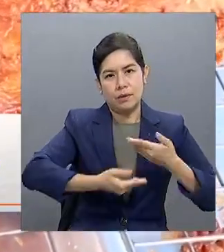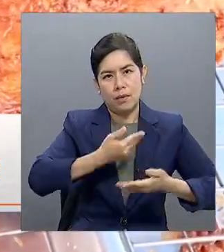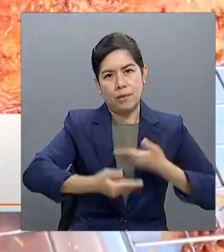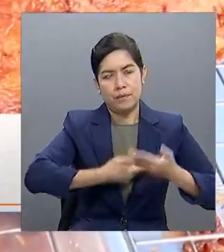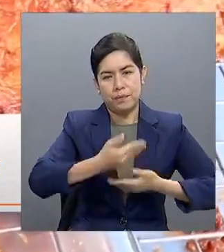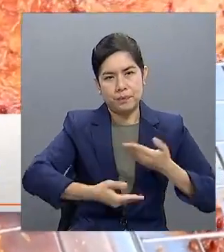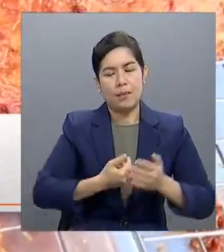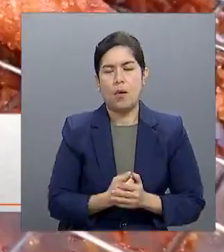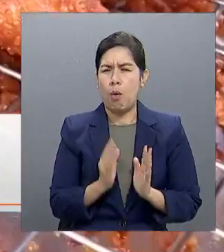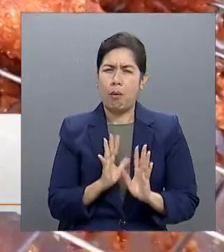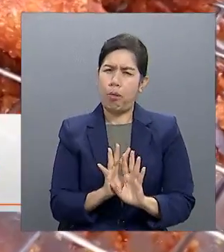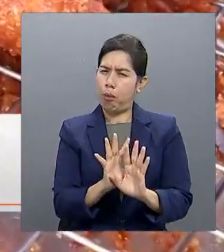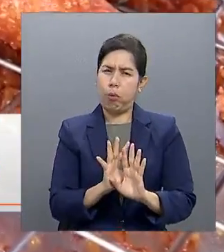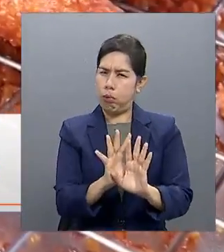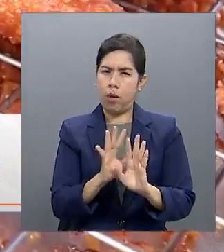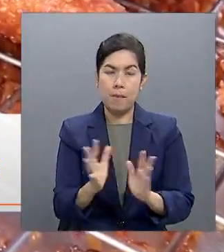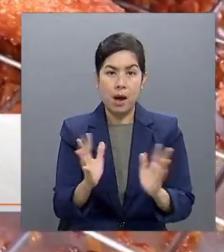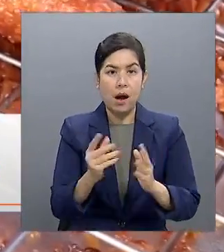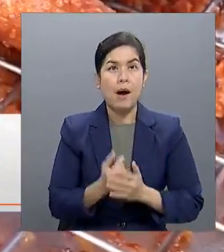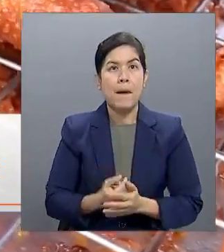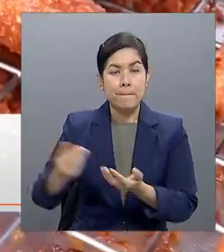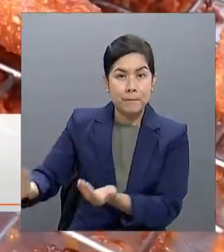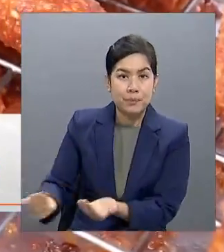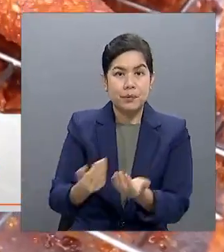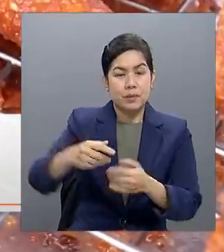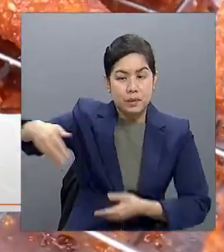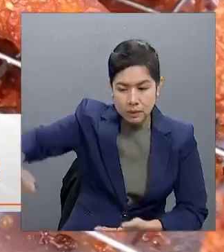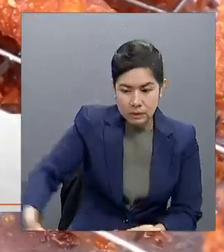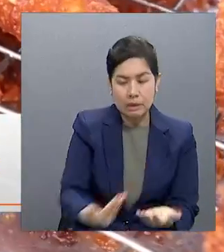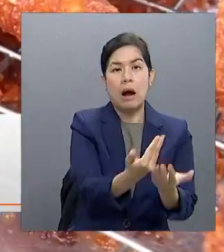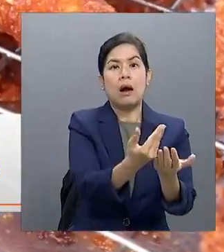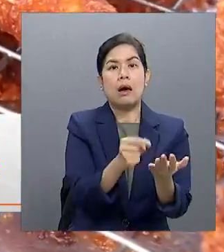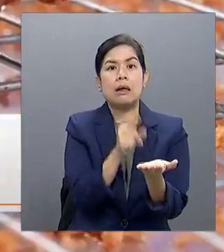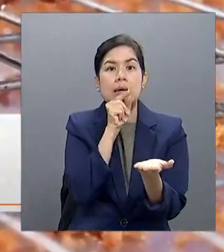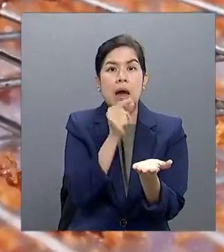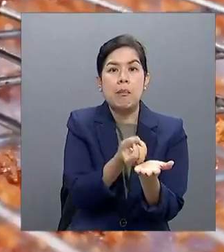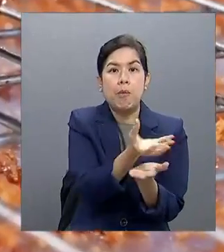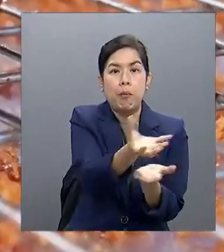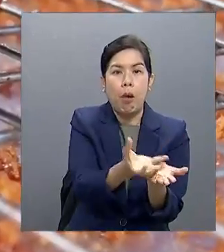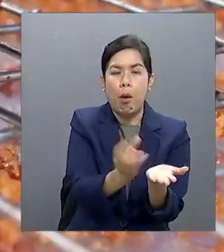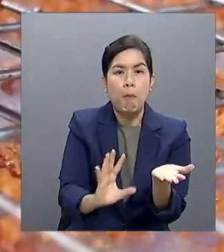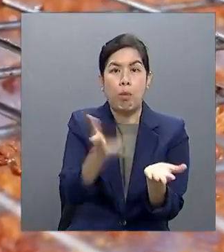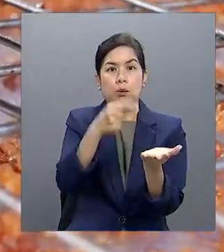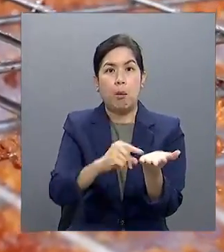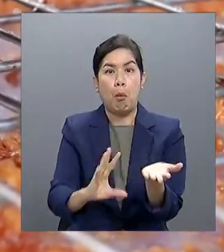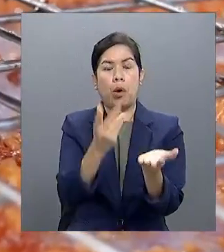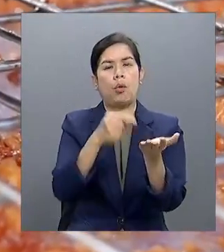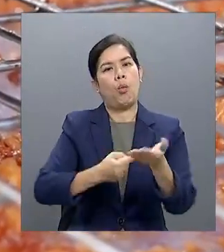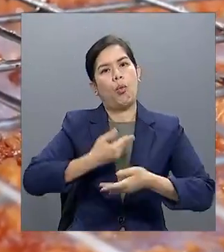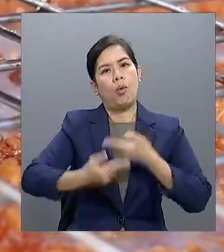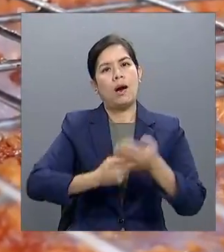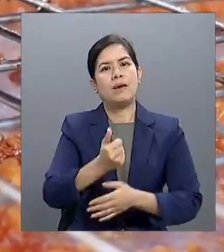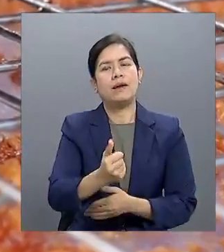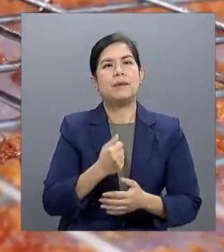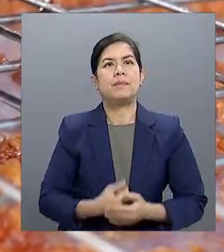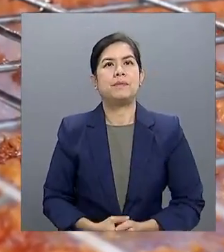เรียกได้ว่าเมื่อตักไก่ทอดขึ้นจากกระทะไม่เท่าไหร่ท่านเนี่ยวางปั๊บหมดวางปั๊บหมดวางปั๊บหมด ขายดีขายดี ไม่ใช่ใ ช่ ลูกค้ามา